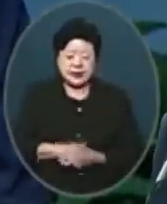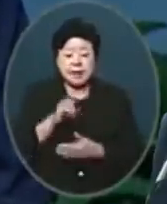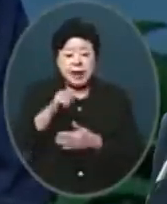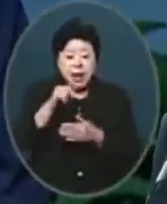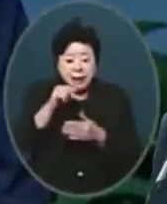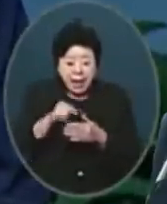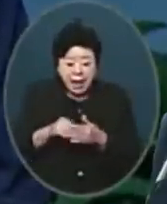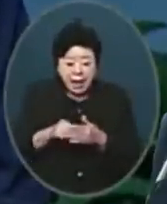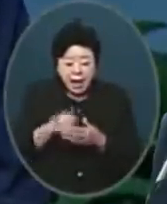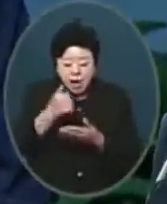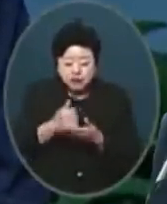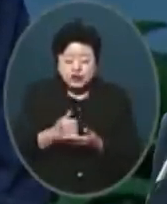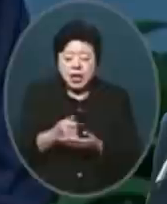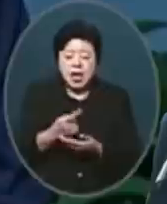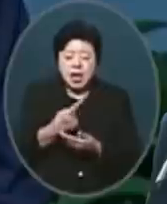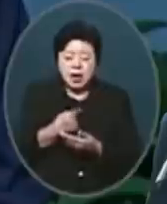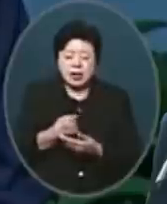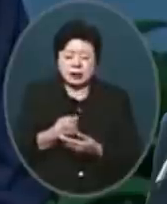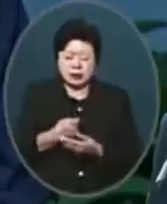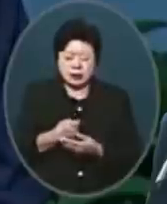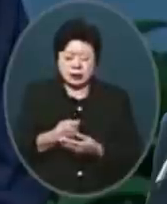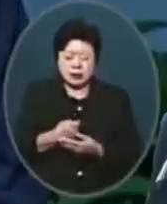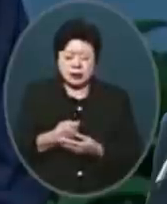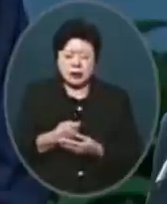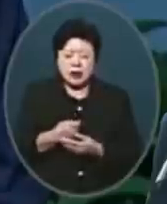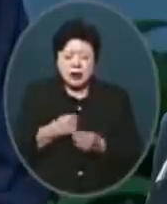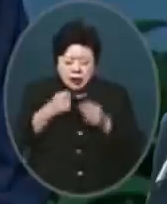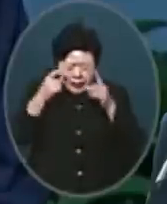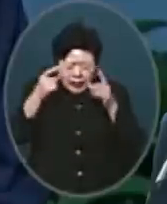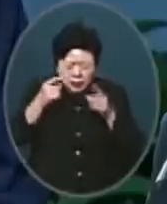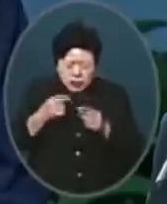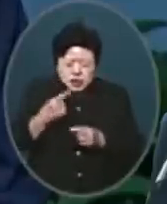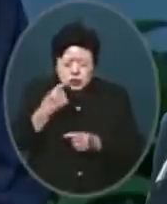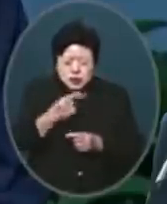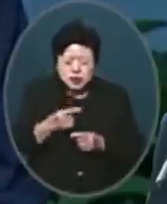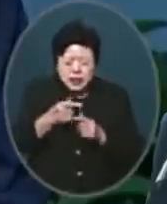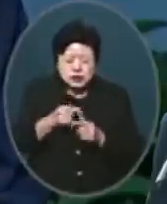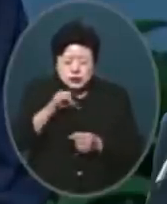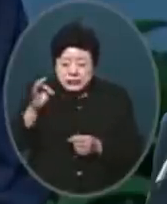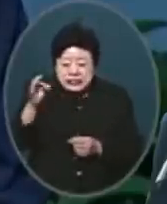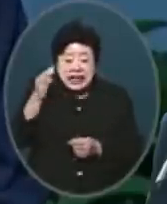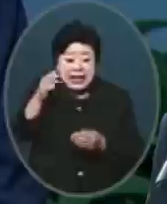마음에 죄인인 것을 깨닫고 입술로 예수님을 시인하면